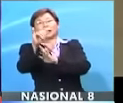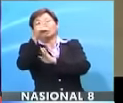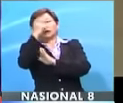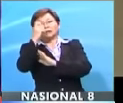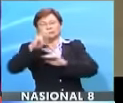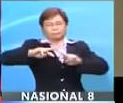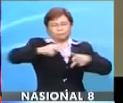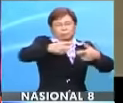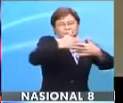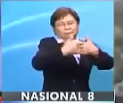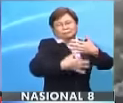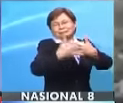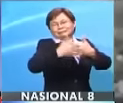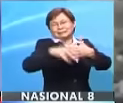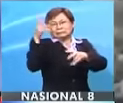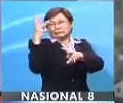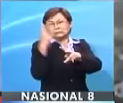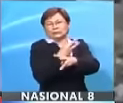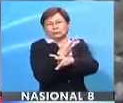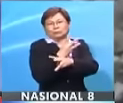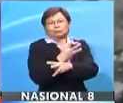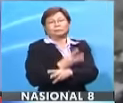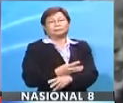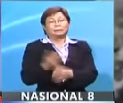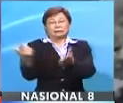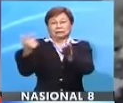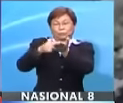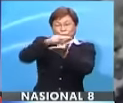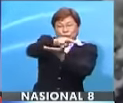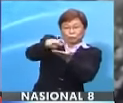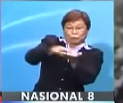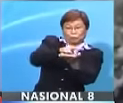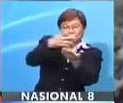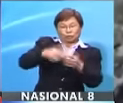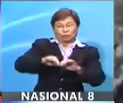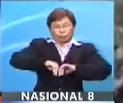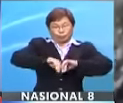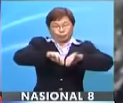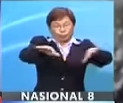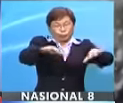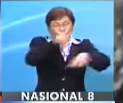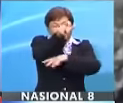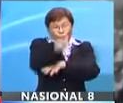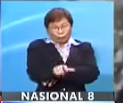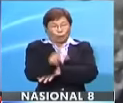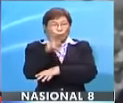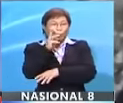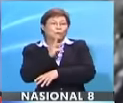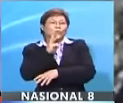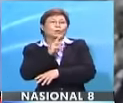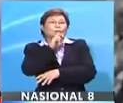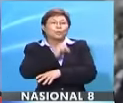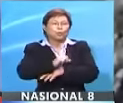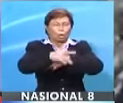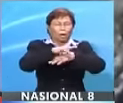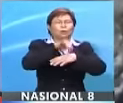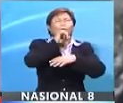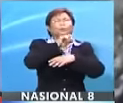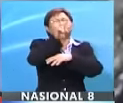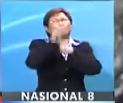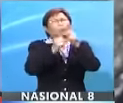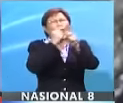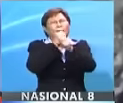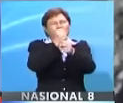mendatangkan kecederaan parah melalui satu lagi video yang telah diviralkan mangsa seorang wanita berusia awal 20-an